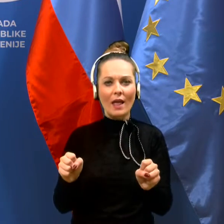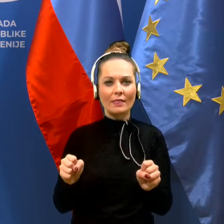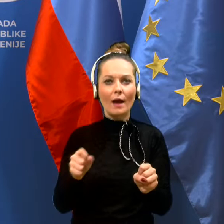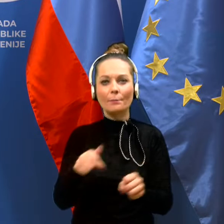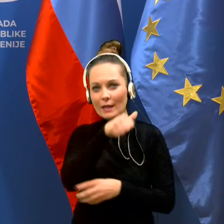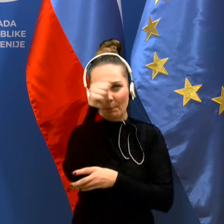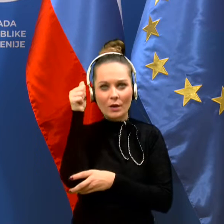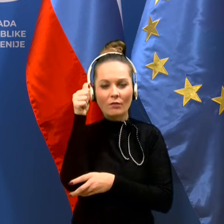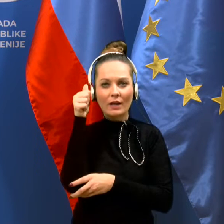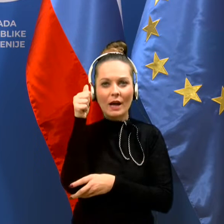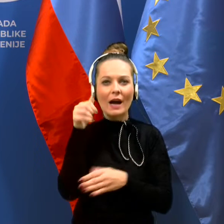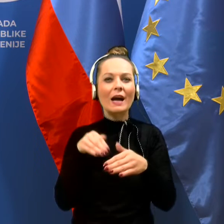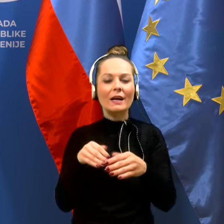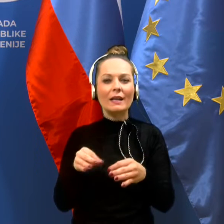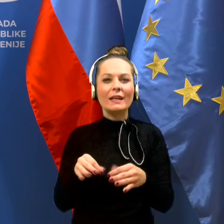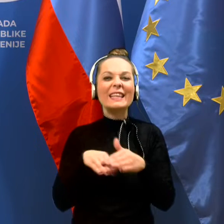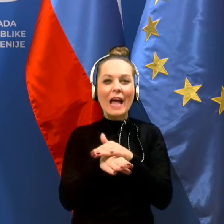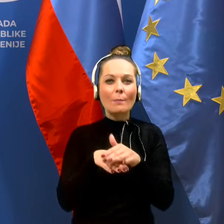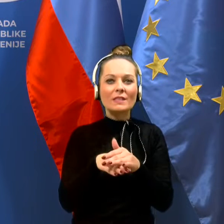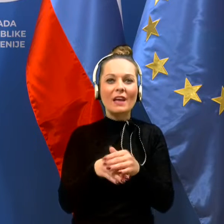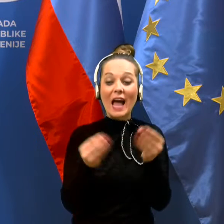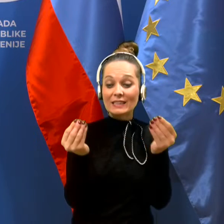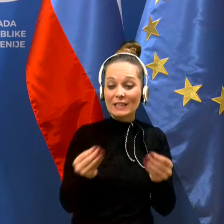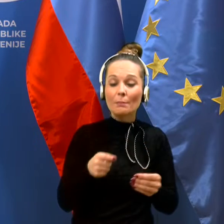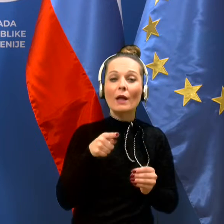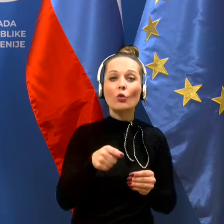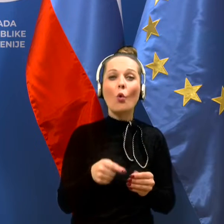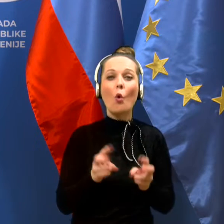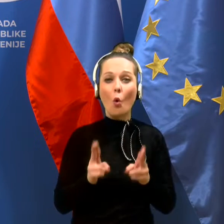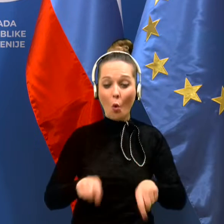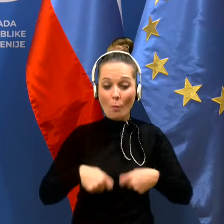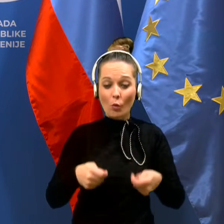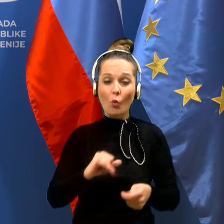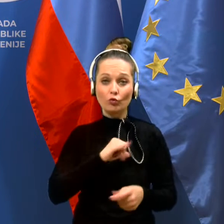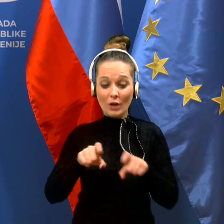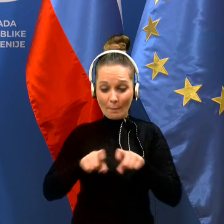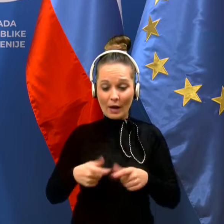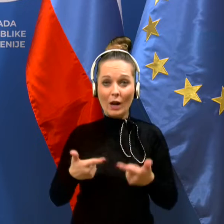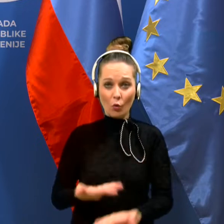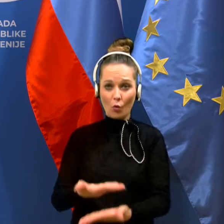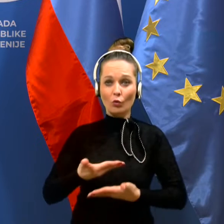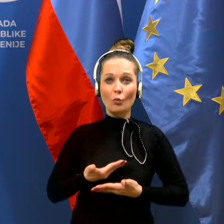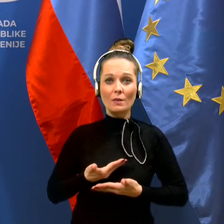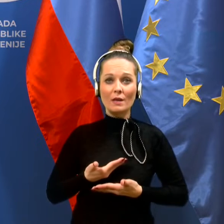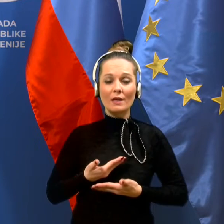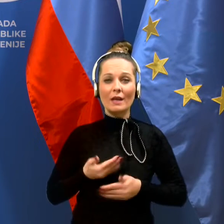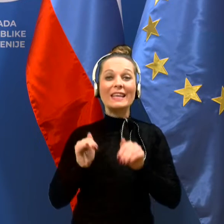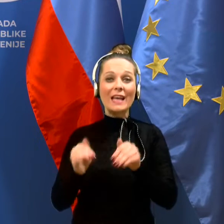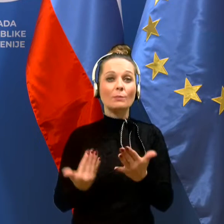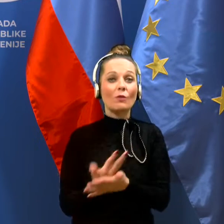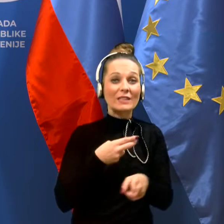tako imenovana jamstvena schema, ki omogoča bankam, da dobijo jamstvo za